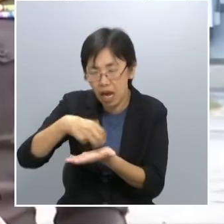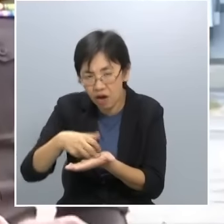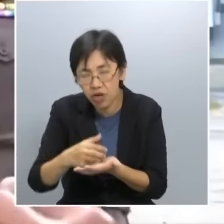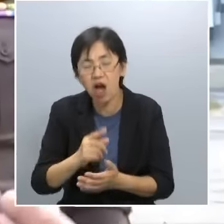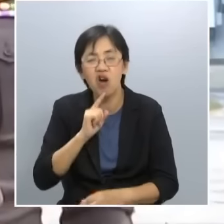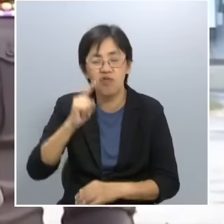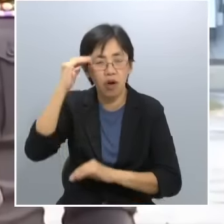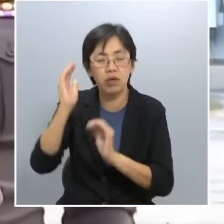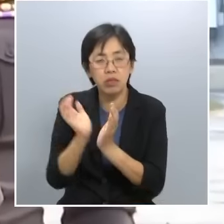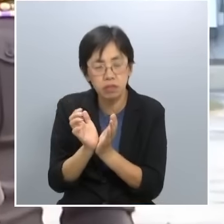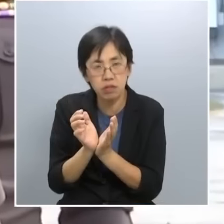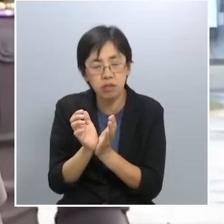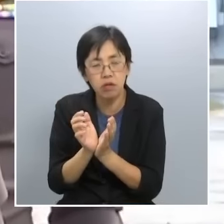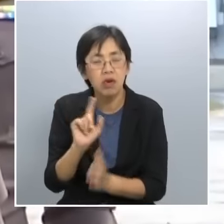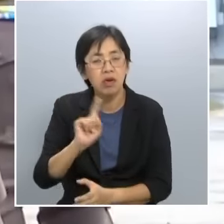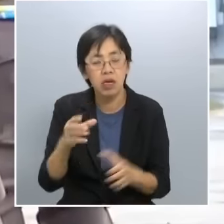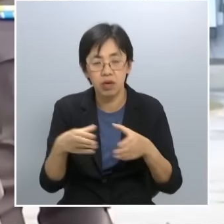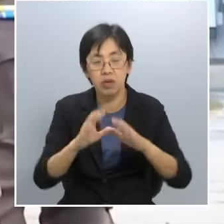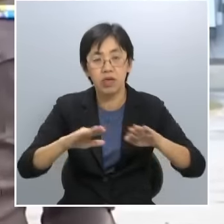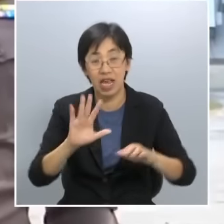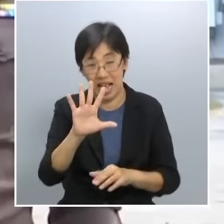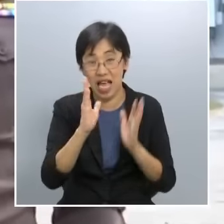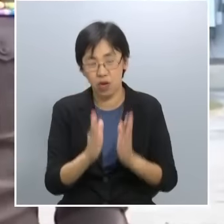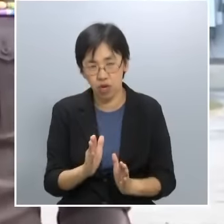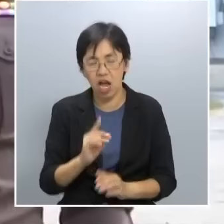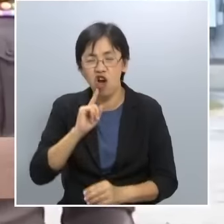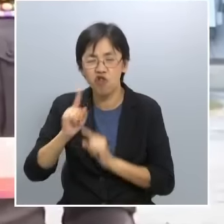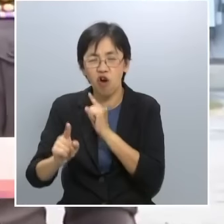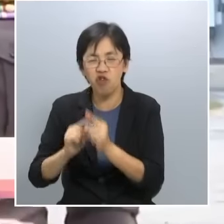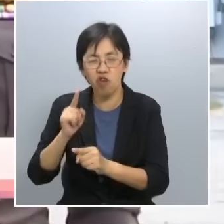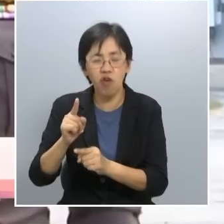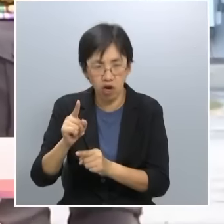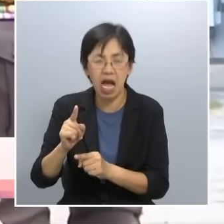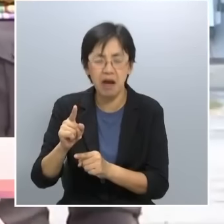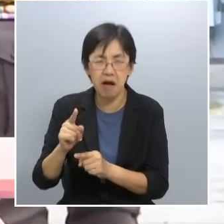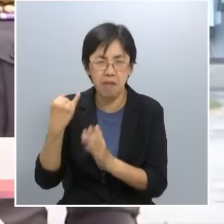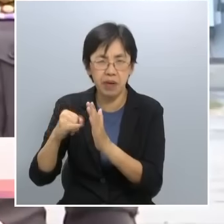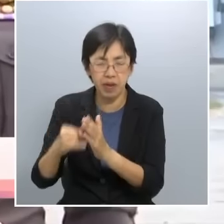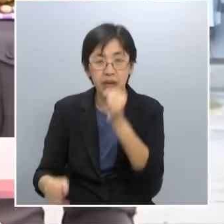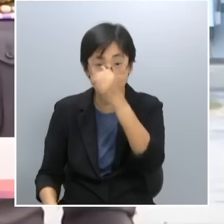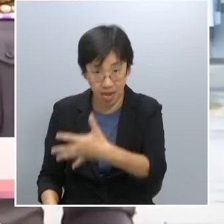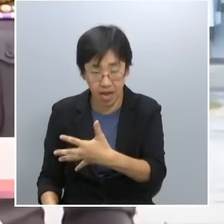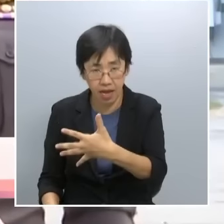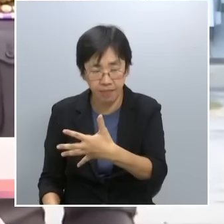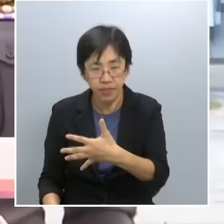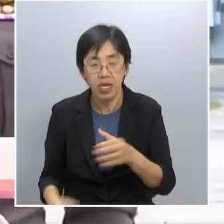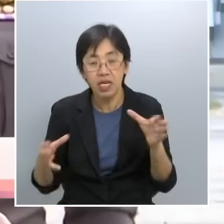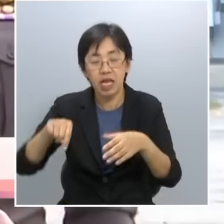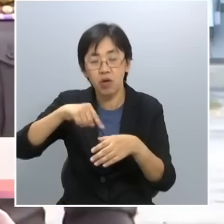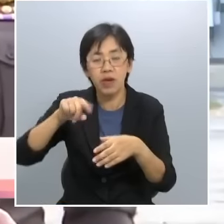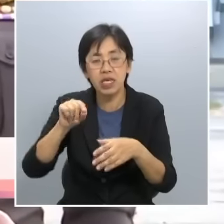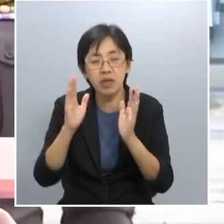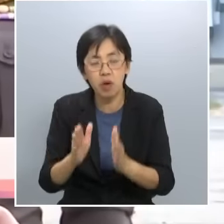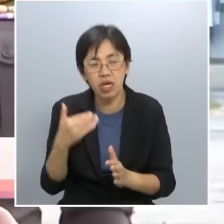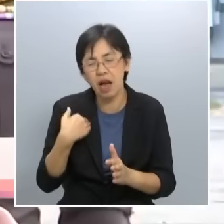คดีที่เกี่ยวข้องกับกลุ่มเด็ก5คนเนี่ย5คดีนะคะส่วนคดีที่เกี่ยวเนื่องกับกลุ่มใหญ่มีทั้งหมด20คนมี8